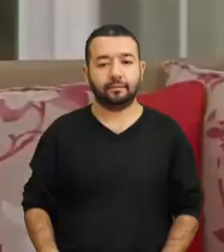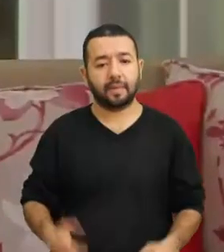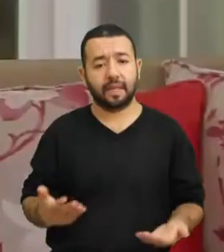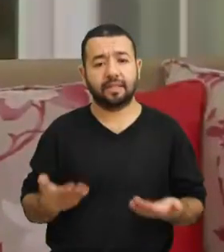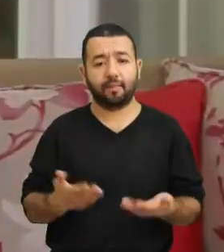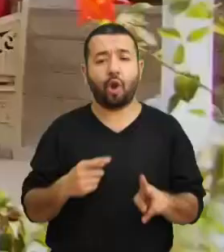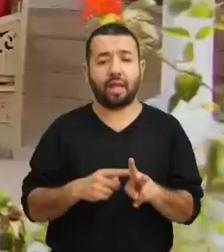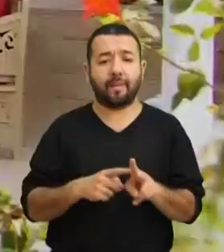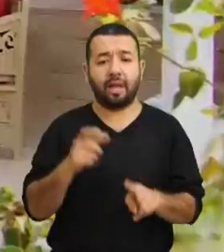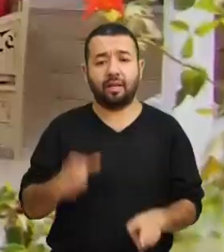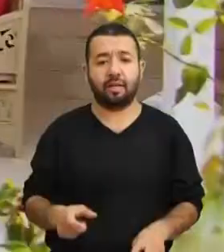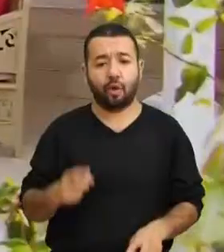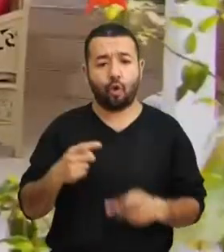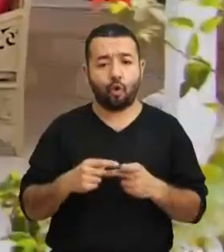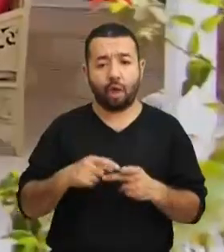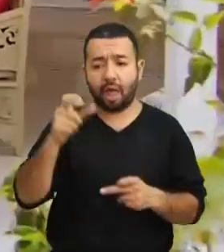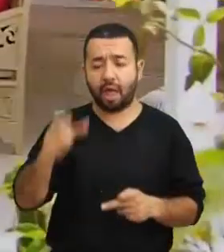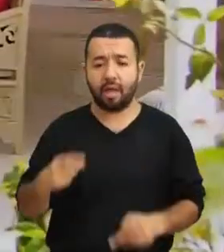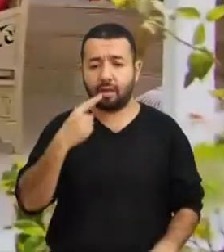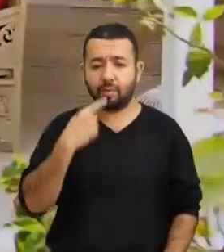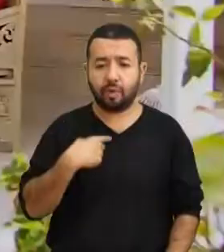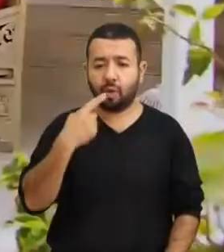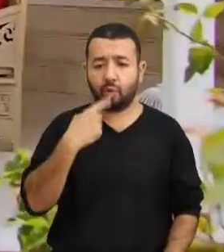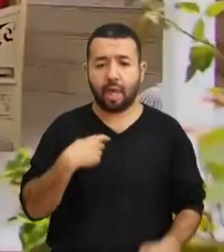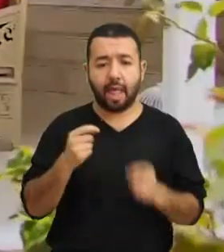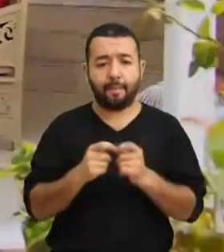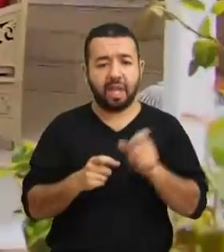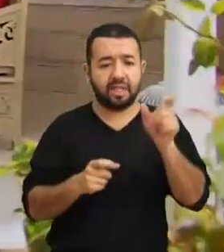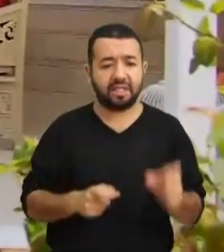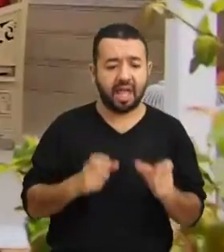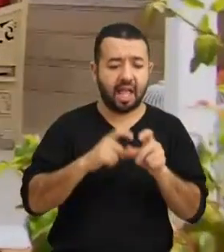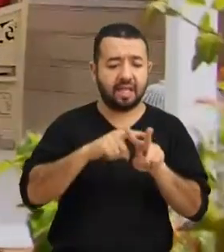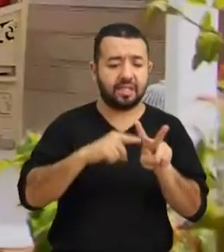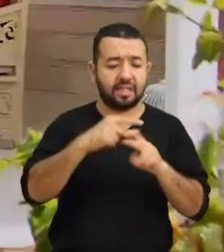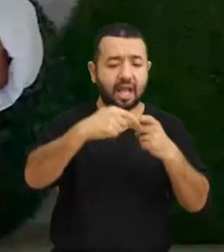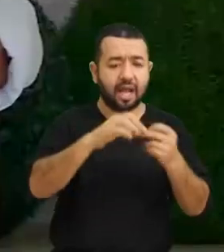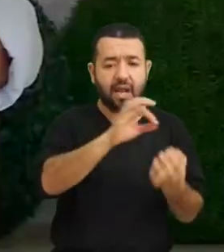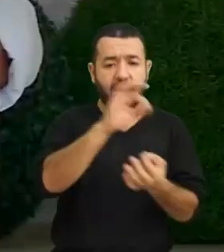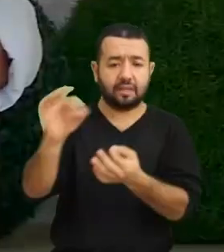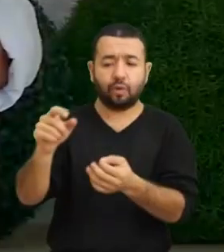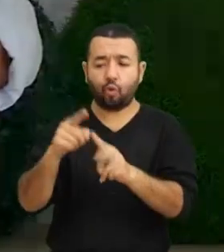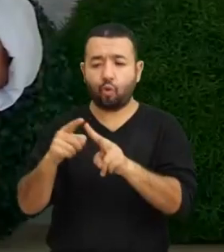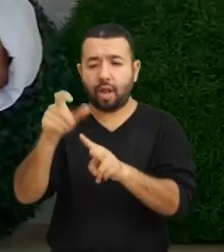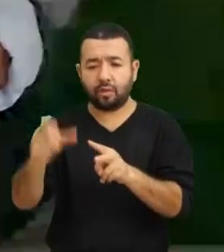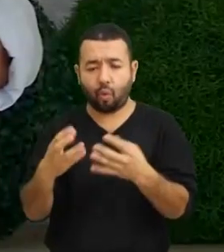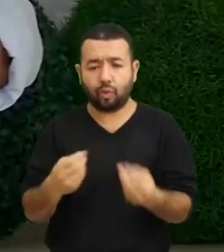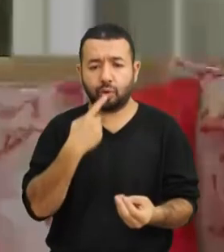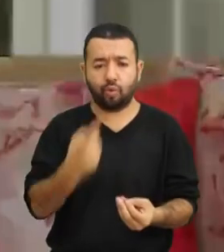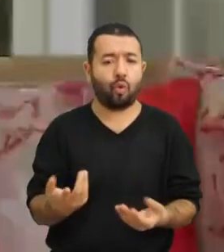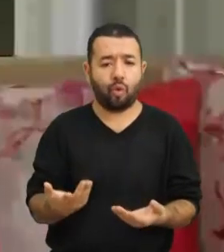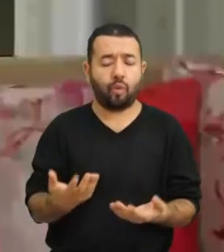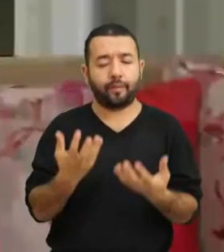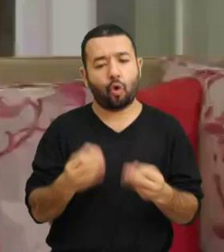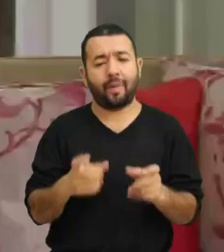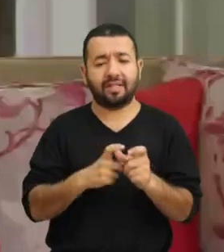İşte böyle Kemal'im. Rüyam tutturmuş, Biricik'te Nurhan gibi sakar talihsiz oldu diye. Ya olur mu öyle şey Serpil?